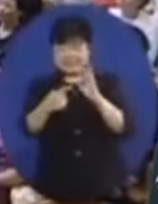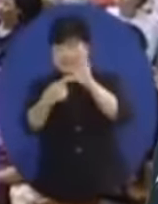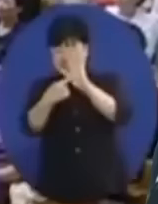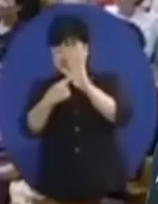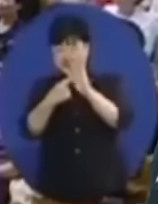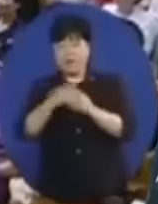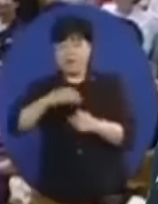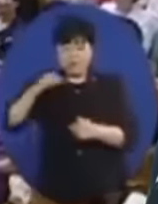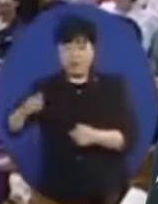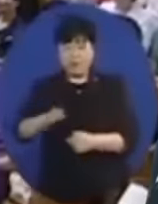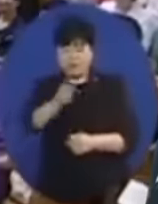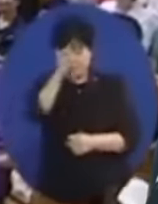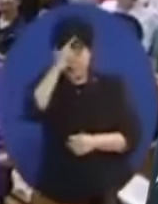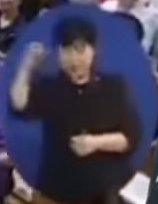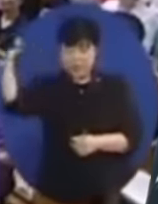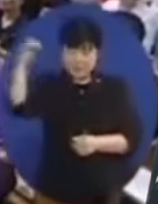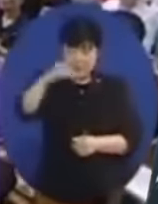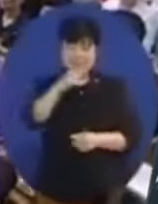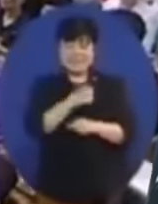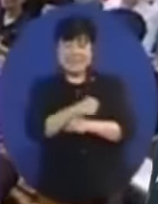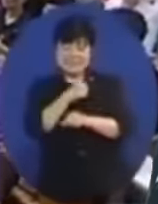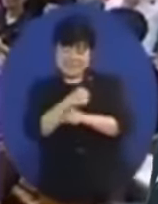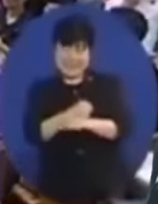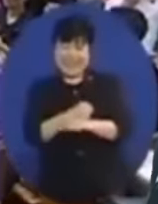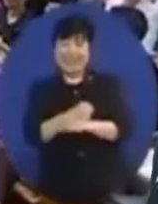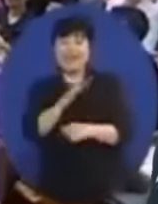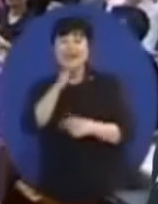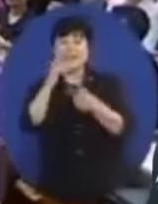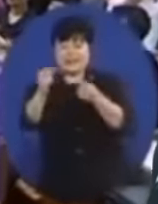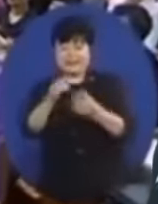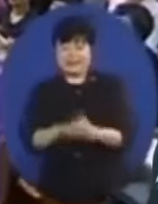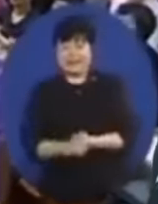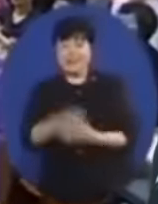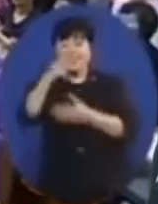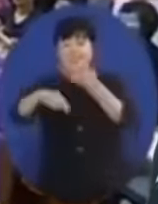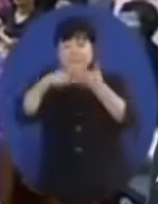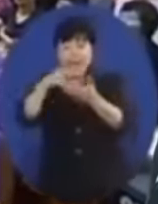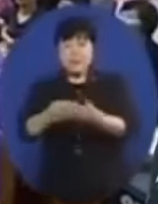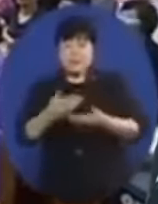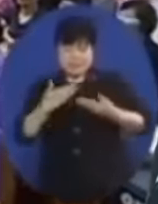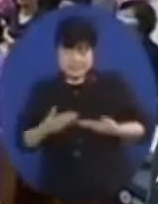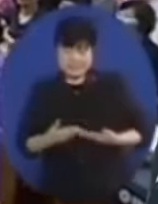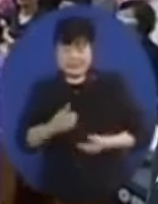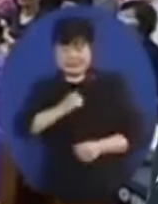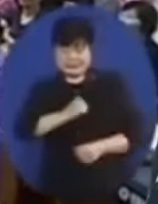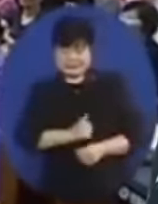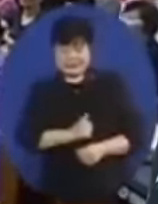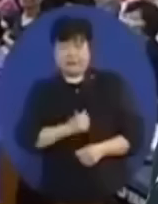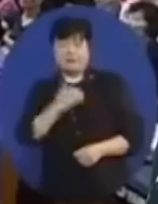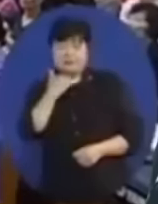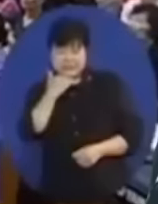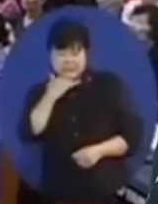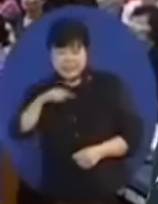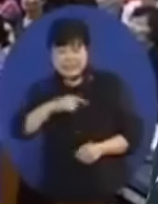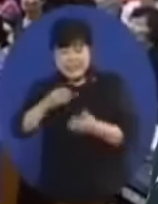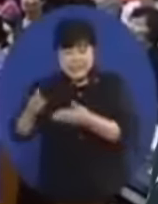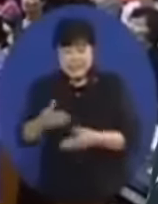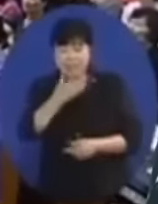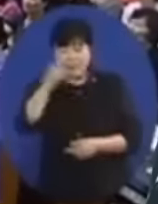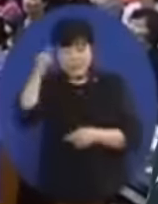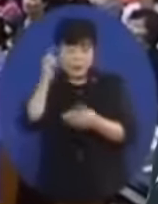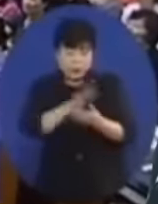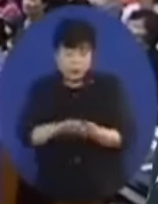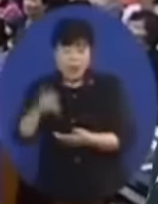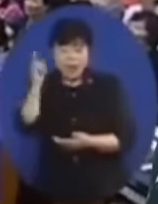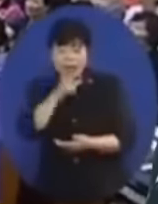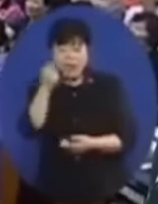나타내시며 내 공의를 증오의 빛같이 하시려다. 야훼 앞에 잠잠하고 참아 기다리라. 자기 길이